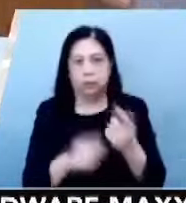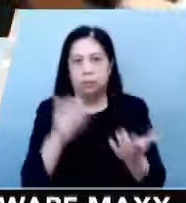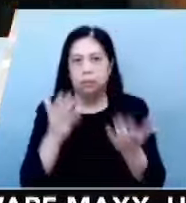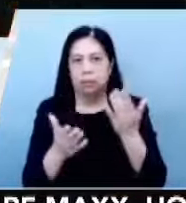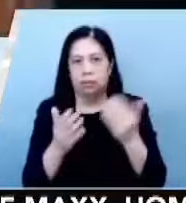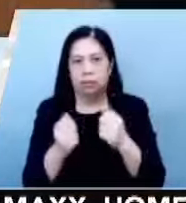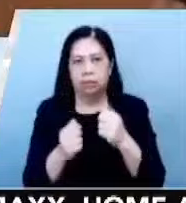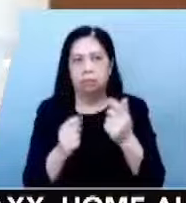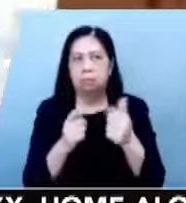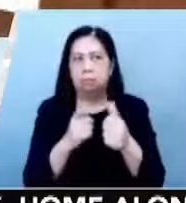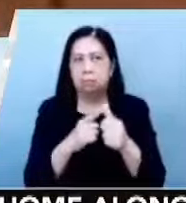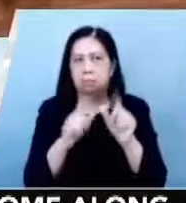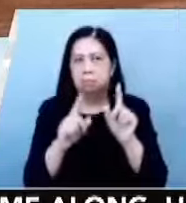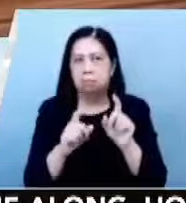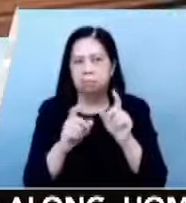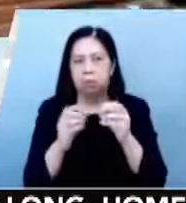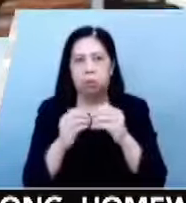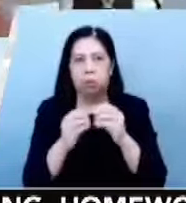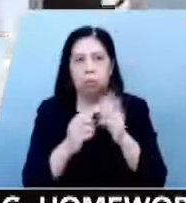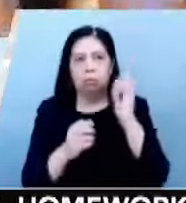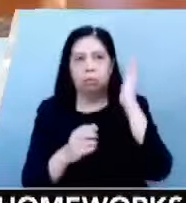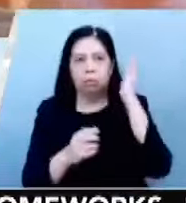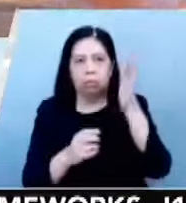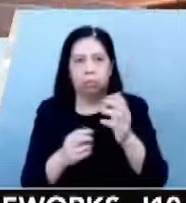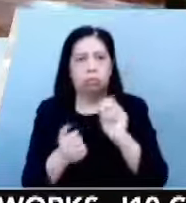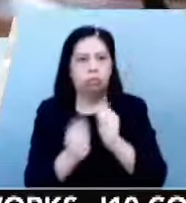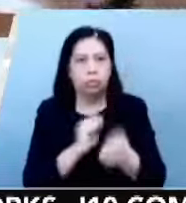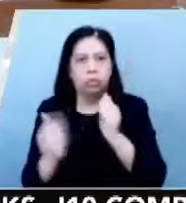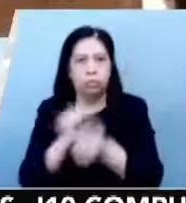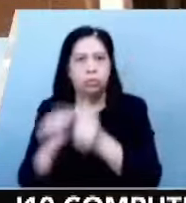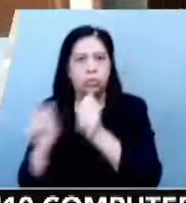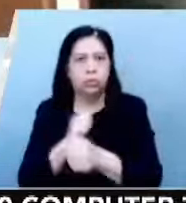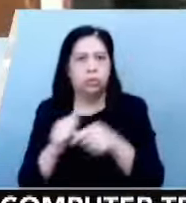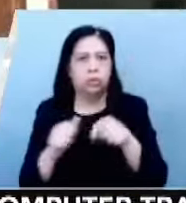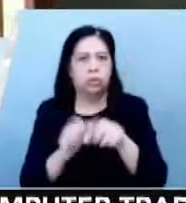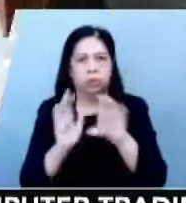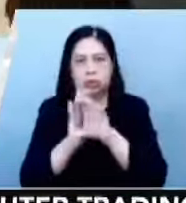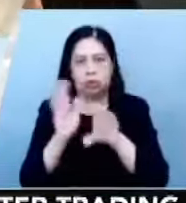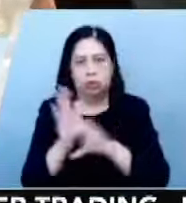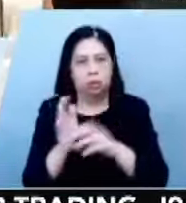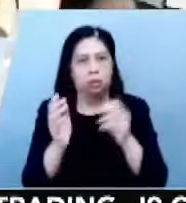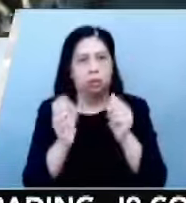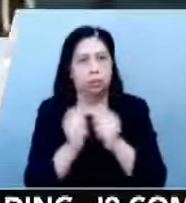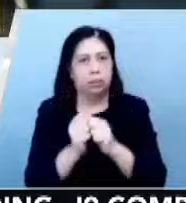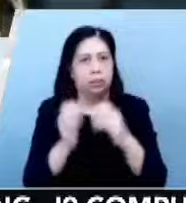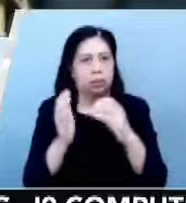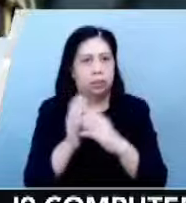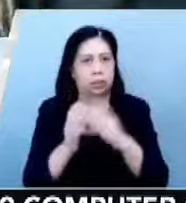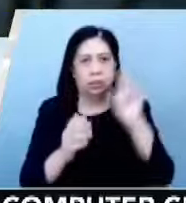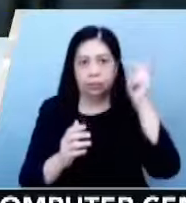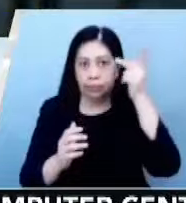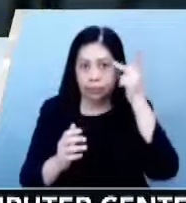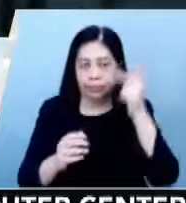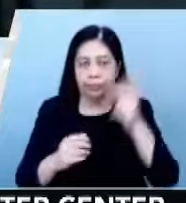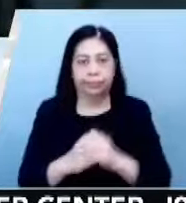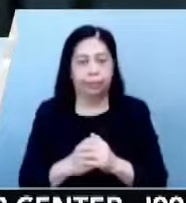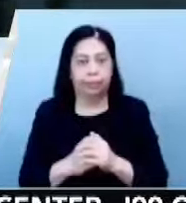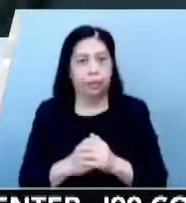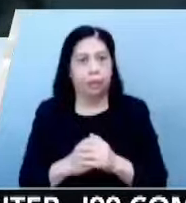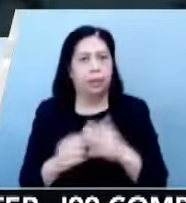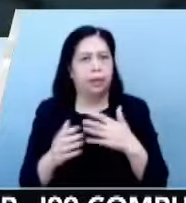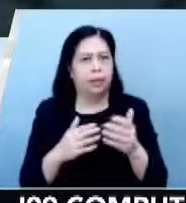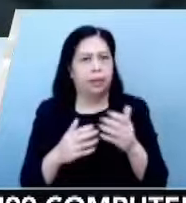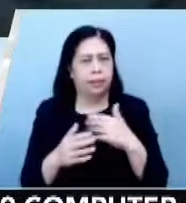ito sa mas maraming pagbabago o maski overhaul ng konstitusyon, pati sa mga probisyong politikal. Kahit kilalang charter